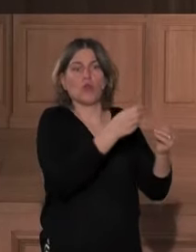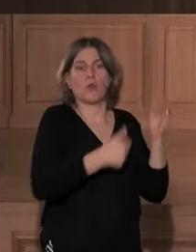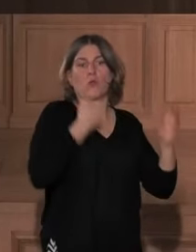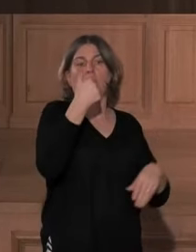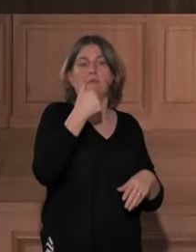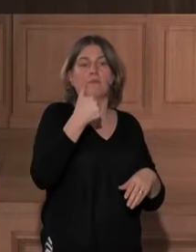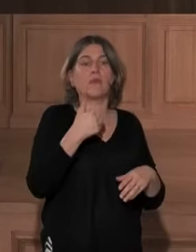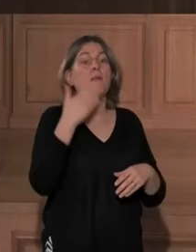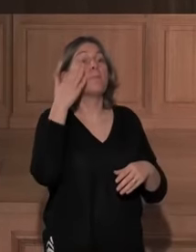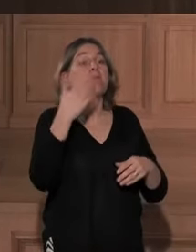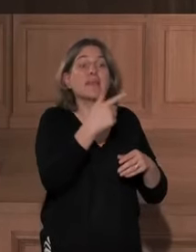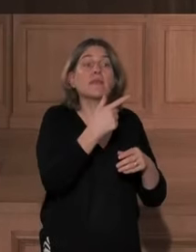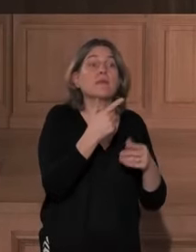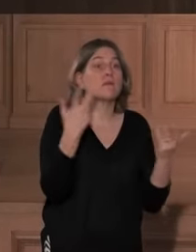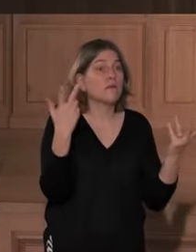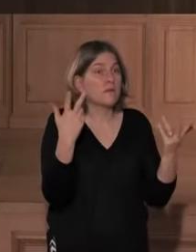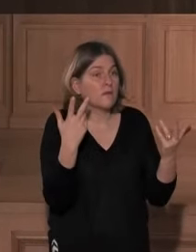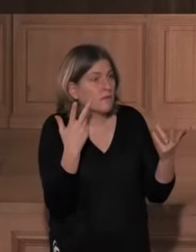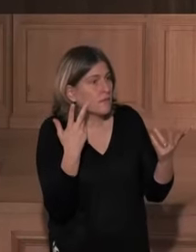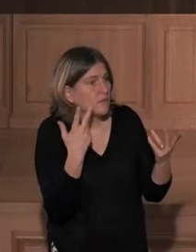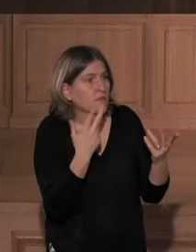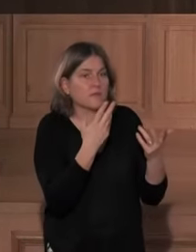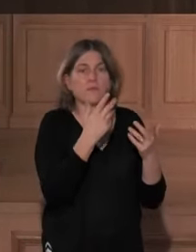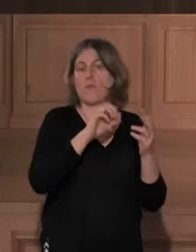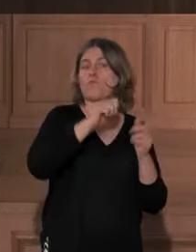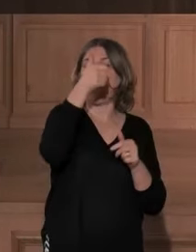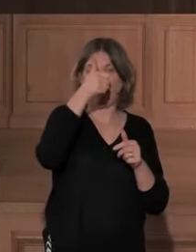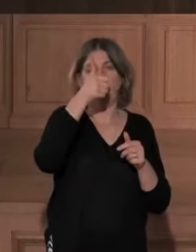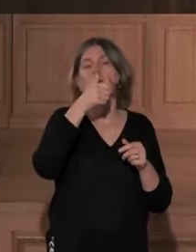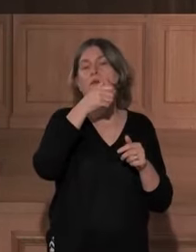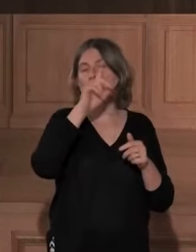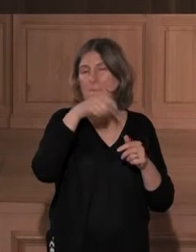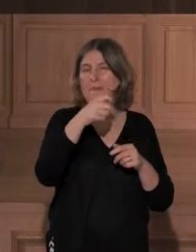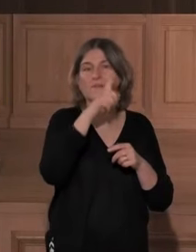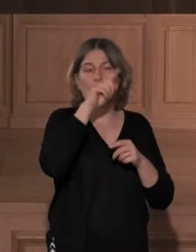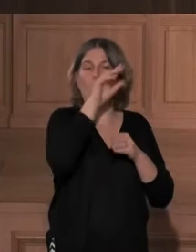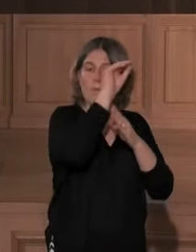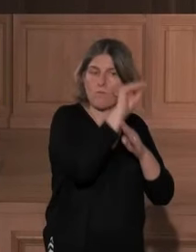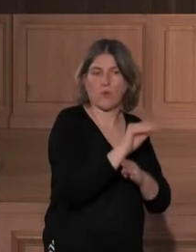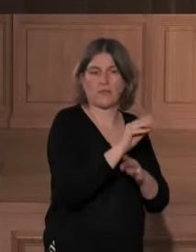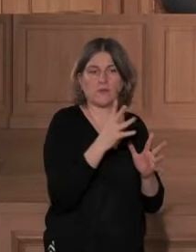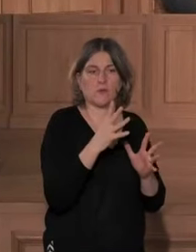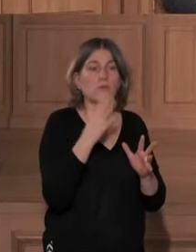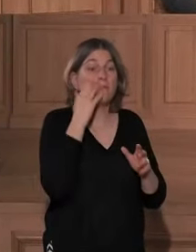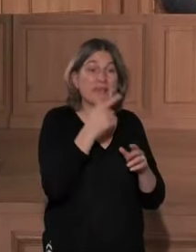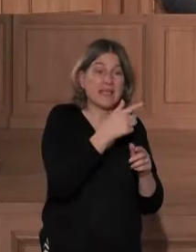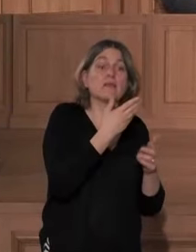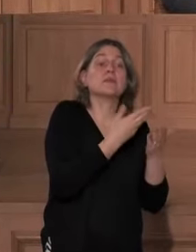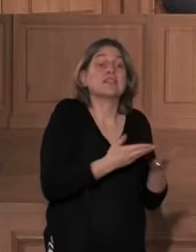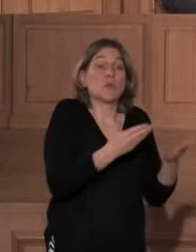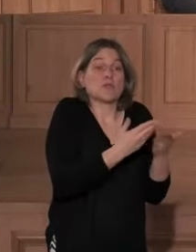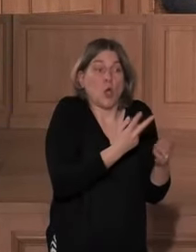est à zéro quand ils arrivent, pas d'autonomie, évidemment, la protection, elle est, on va dire, rapprochée. Mais